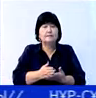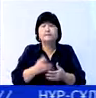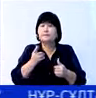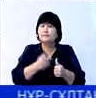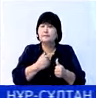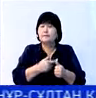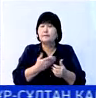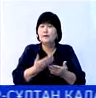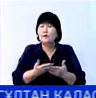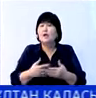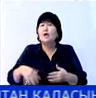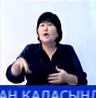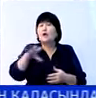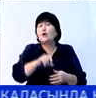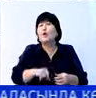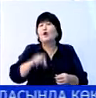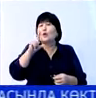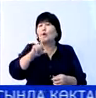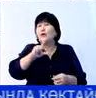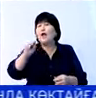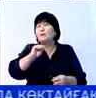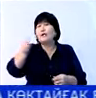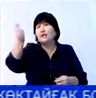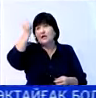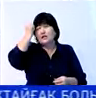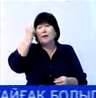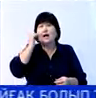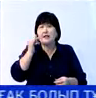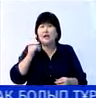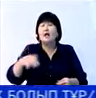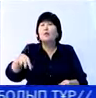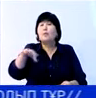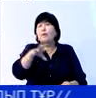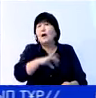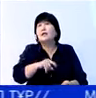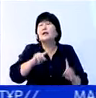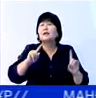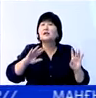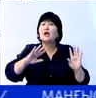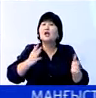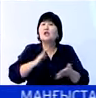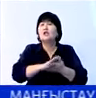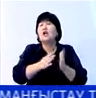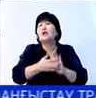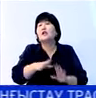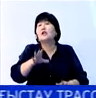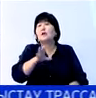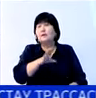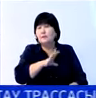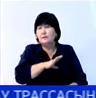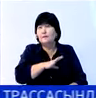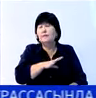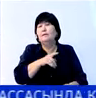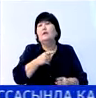Атшоны үлкен әріппен жазылып қалған тарихтан. Кезінде барлық қиын жағдайдан өткен